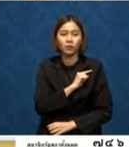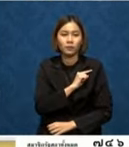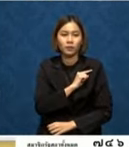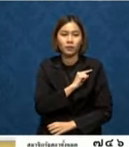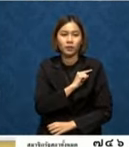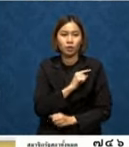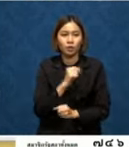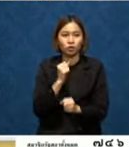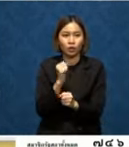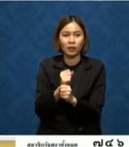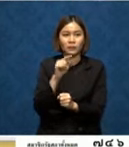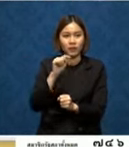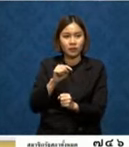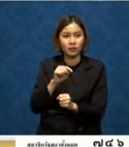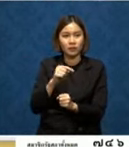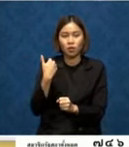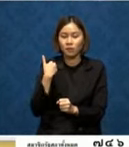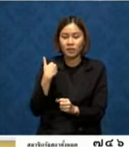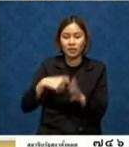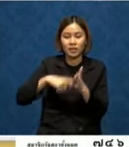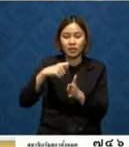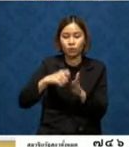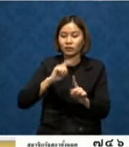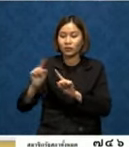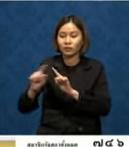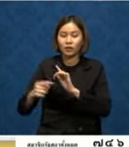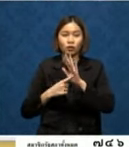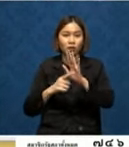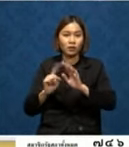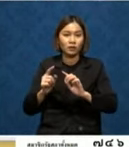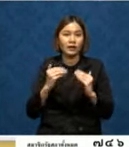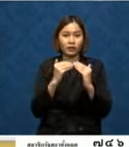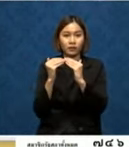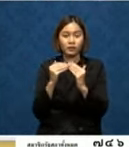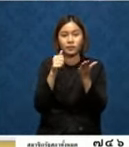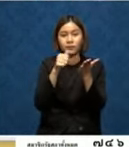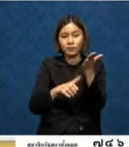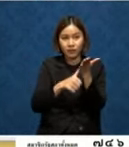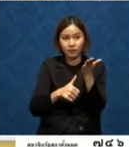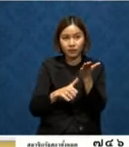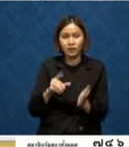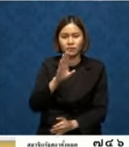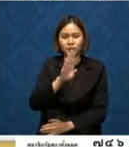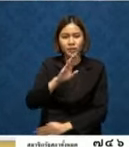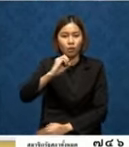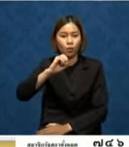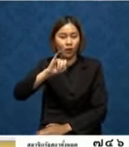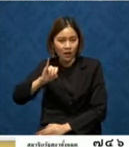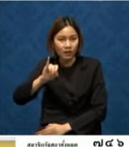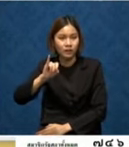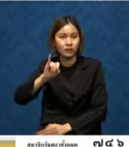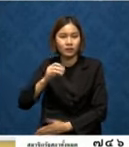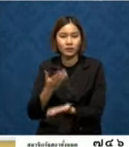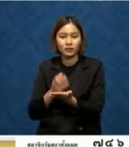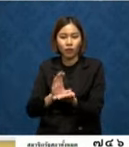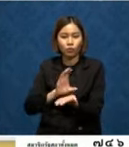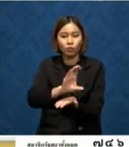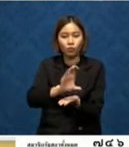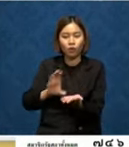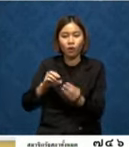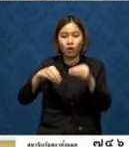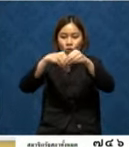ต่อความท้าทายนี้ขึ้นอยู่กับหลายๆปัจจัยค่ะเช่นสิทธิภาษีผ่าน boriหรือการลงทุนด้านโครง